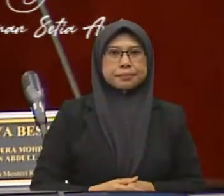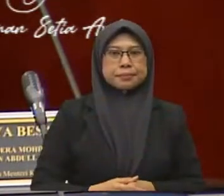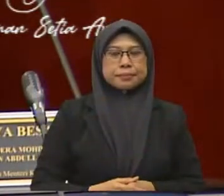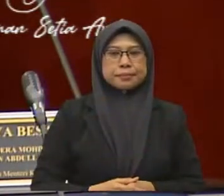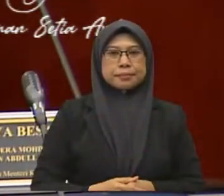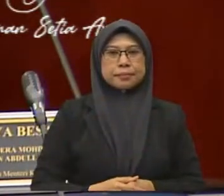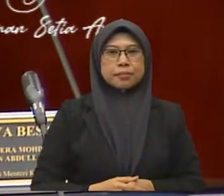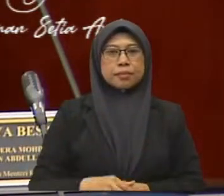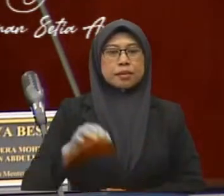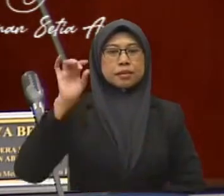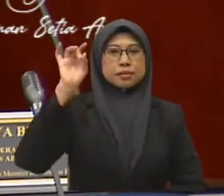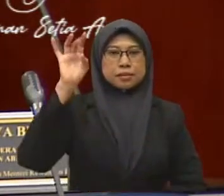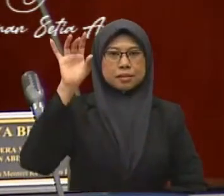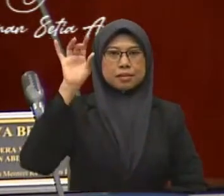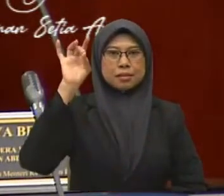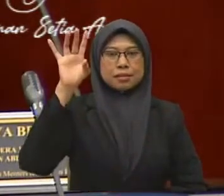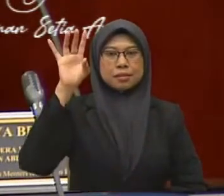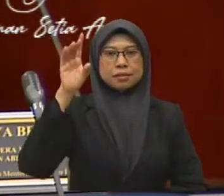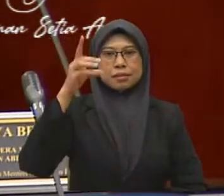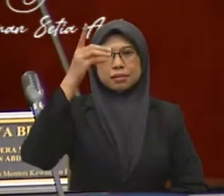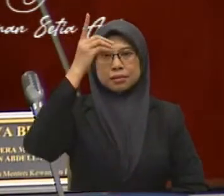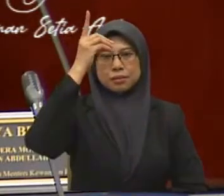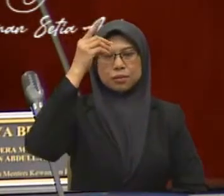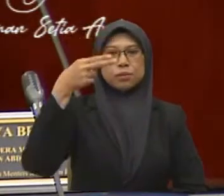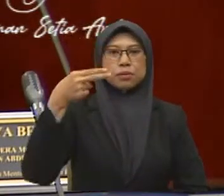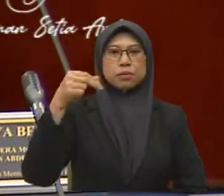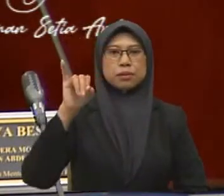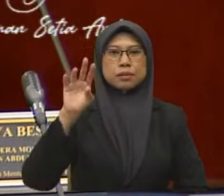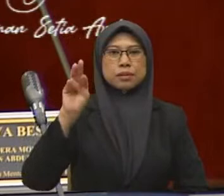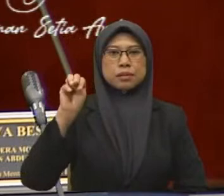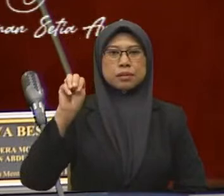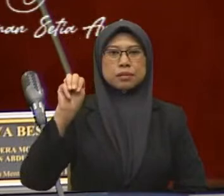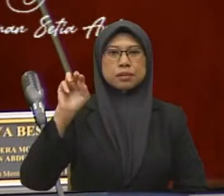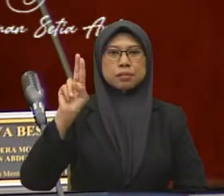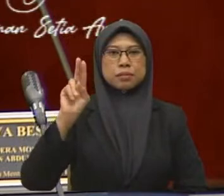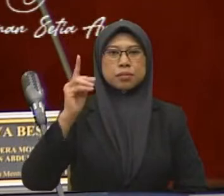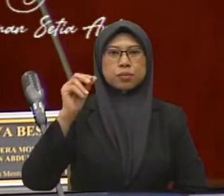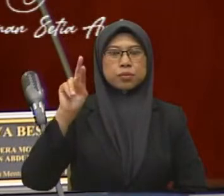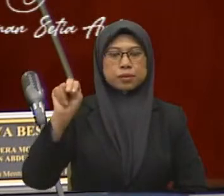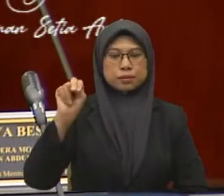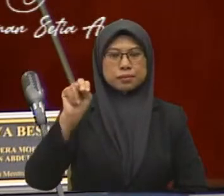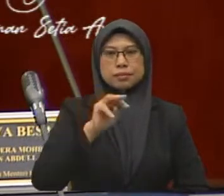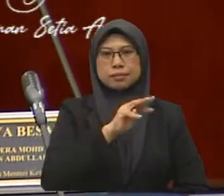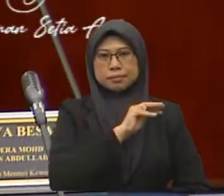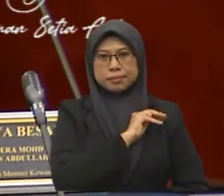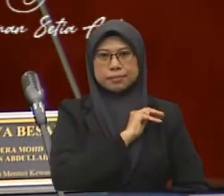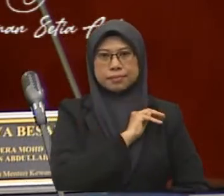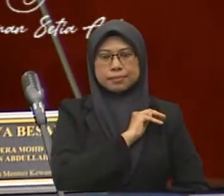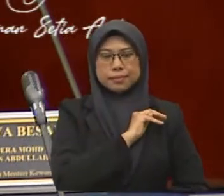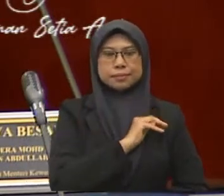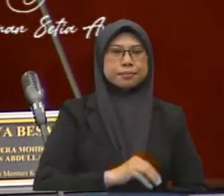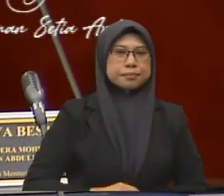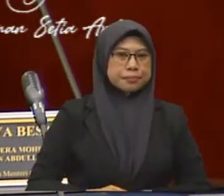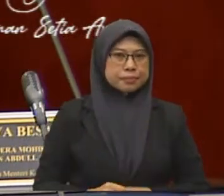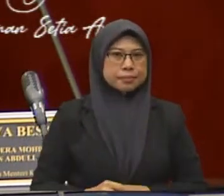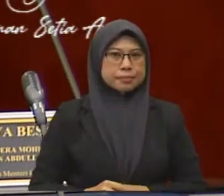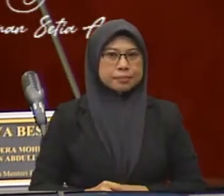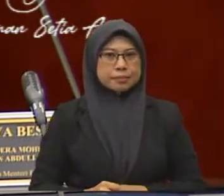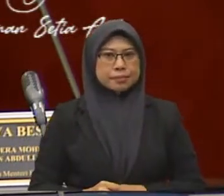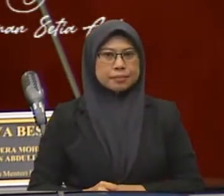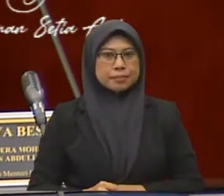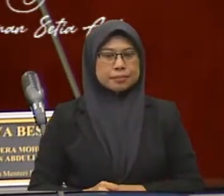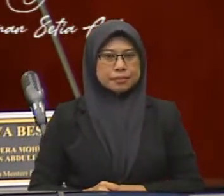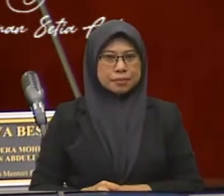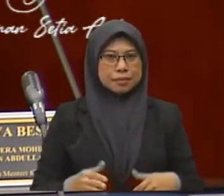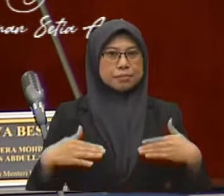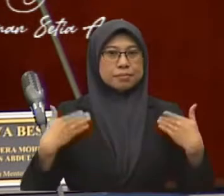berhormat, insyaAllah Datuk Seri Syamuddin, Yang Berhormat Datuk Syamuddin, Menteri Kanan Pertahanan amat berbesar